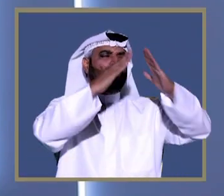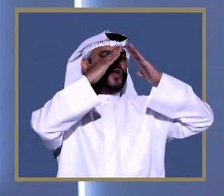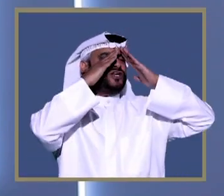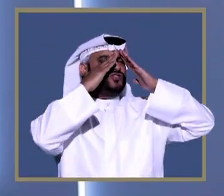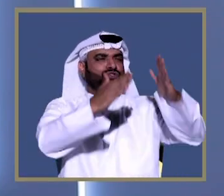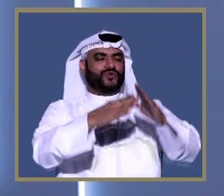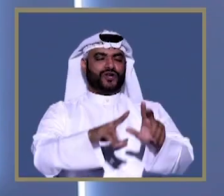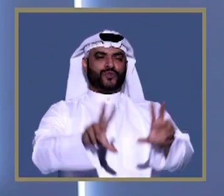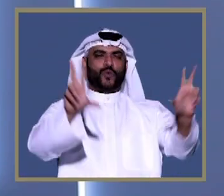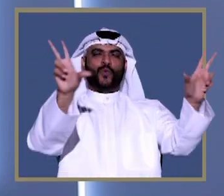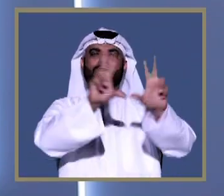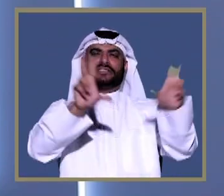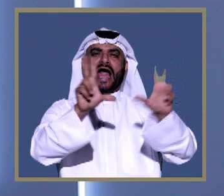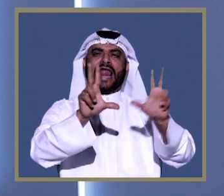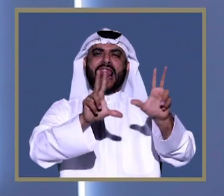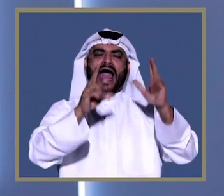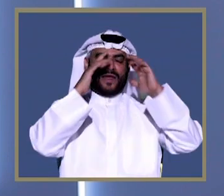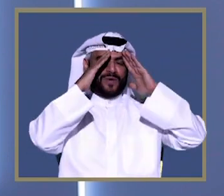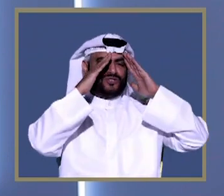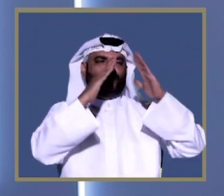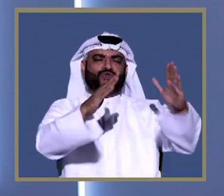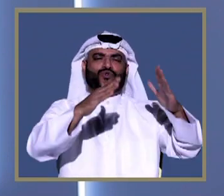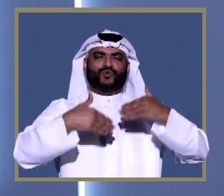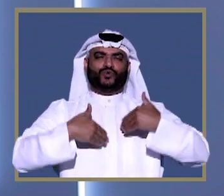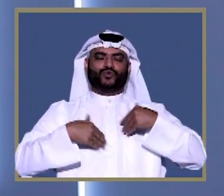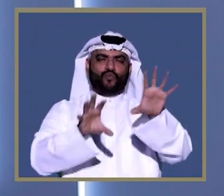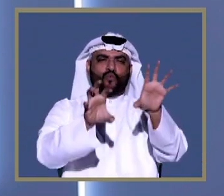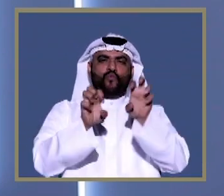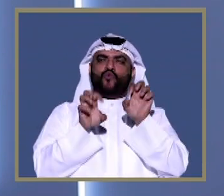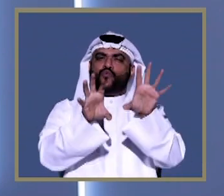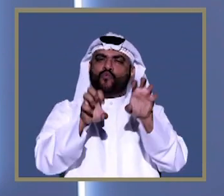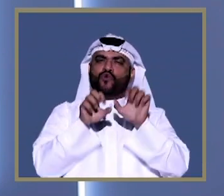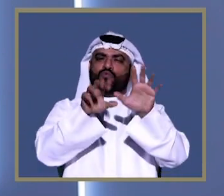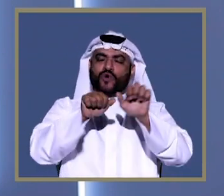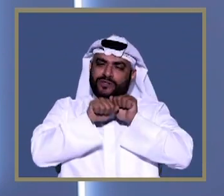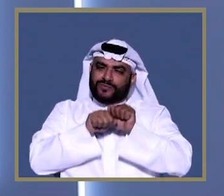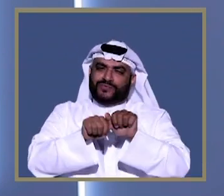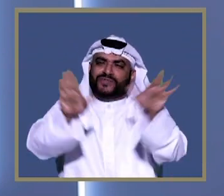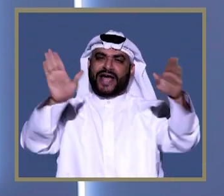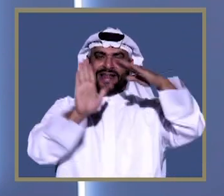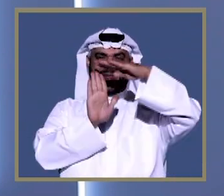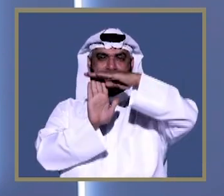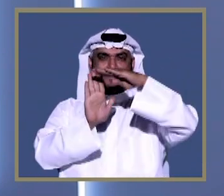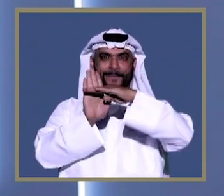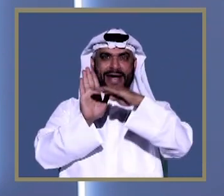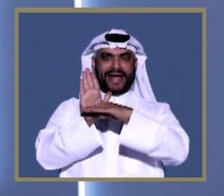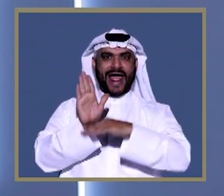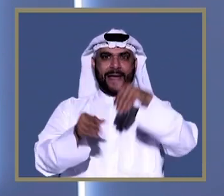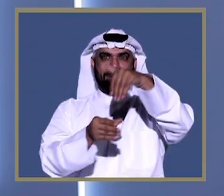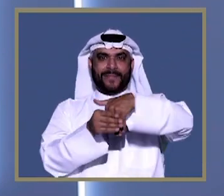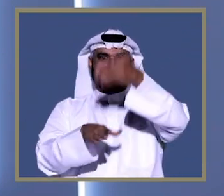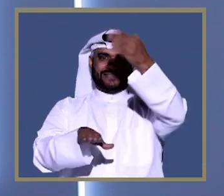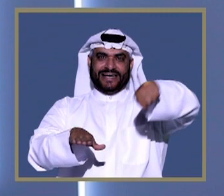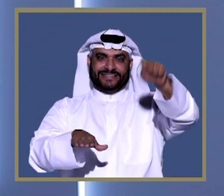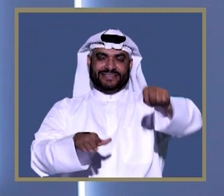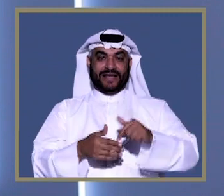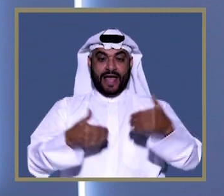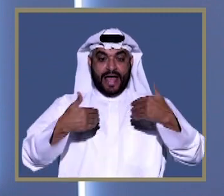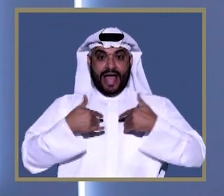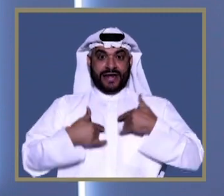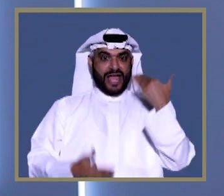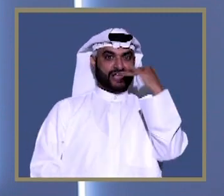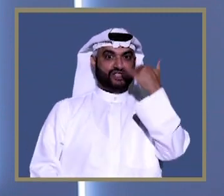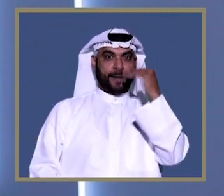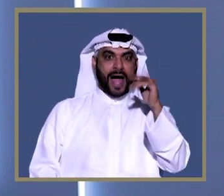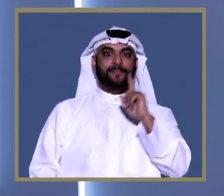الفرصة للمرشحين بإيصال طروحاتهم الانتخابية بشكل محايد ونزيه. كمرشح من فئة الشباب